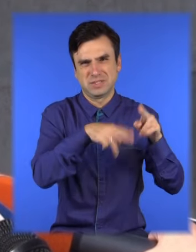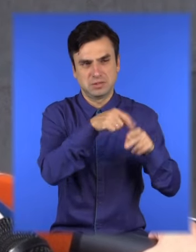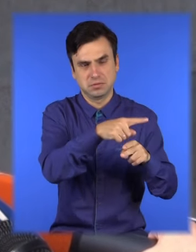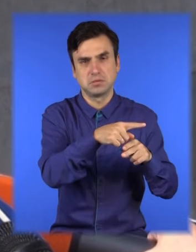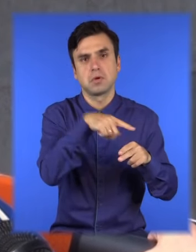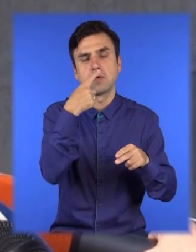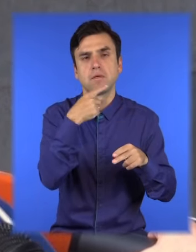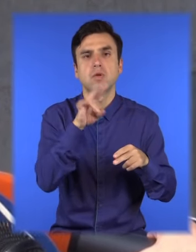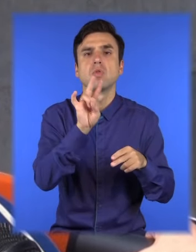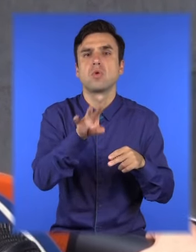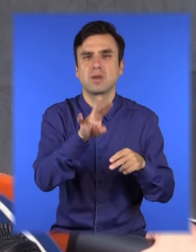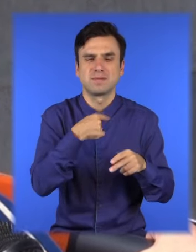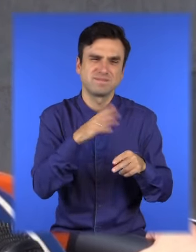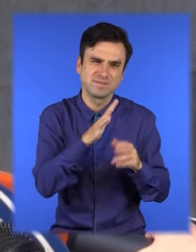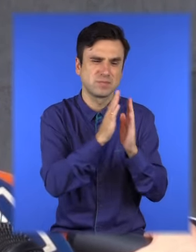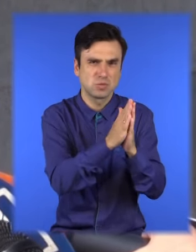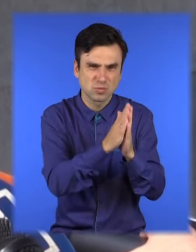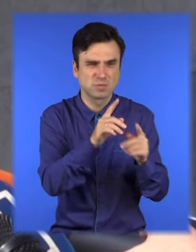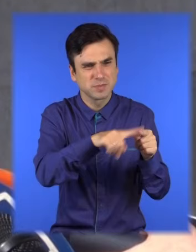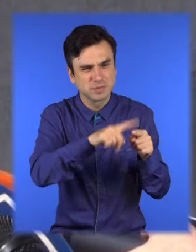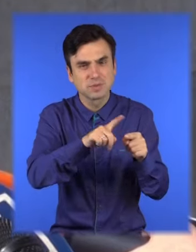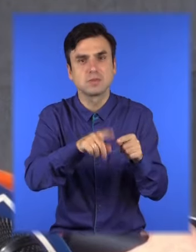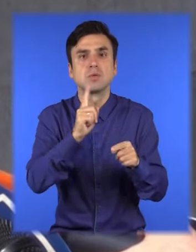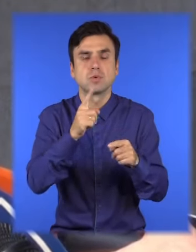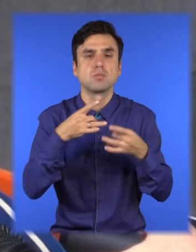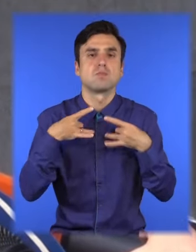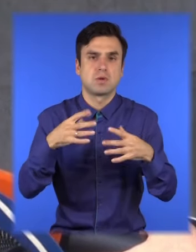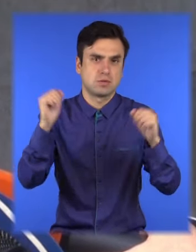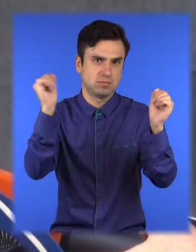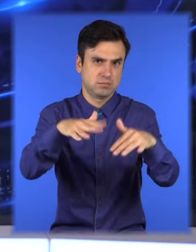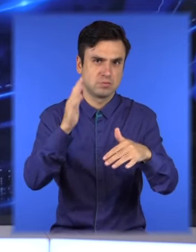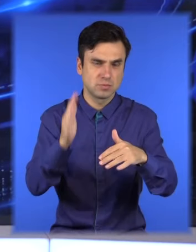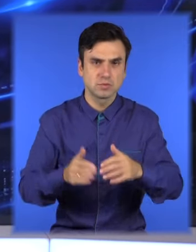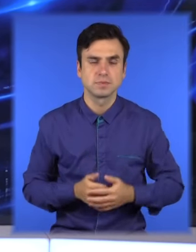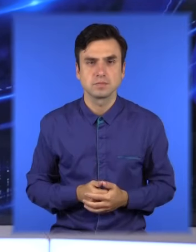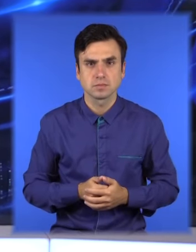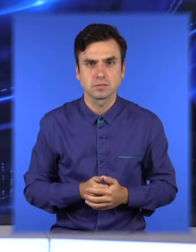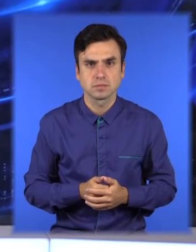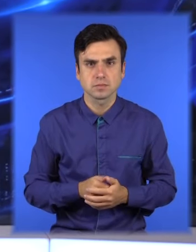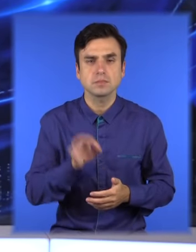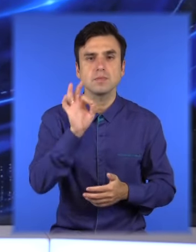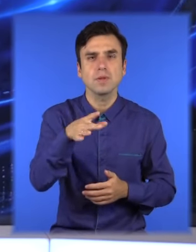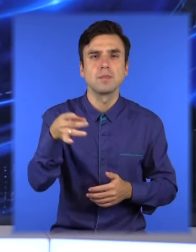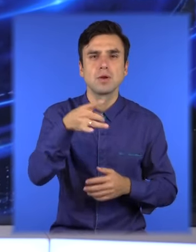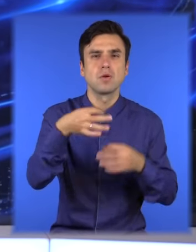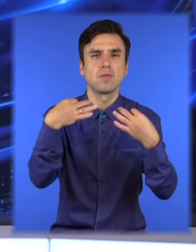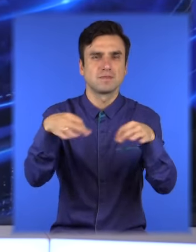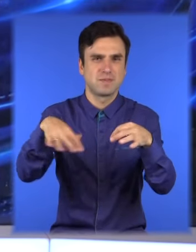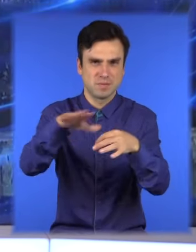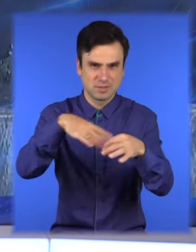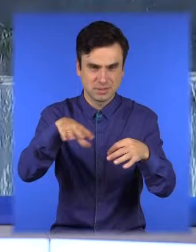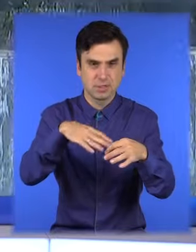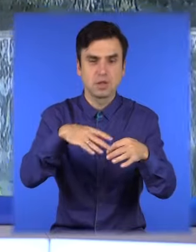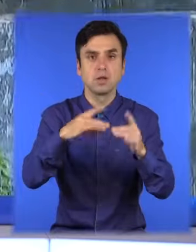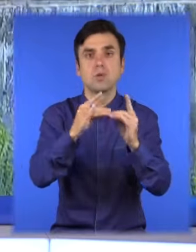багато людей прийдуть до нас в парк Гагаріна на цей праздник. Зазначу, у центральному міському районі